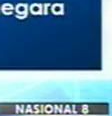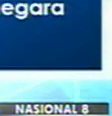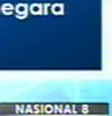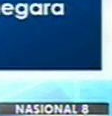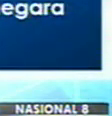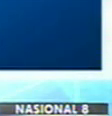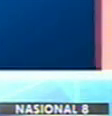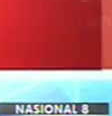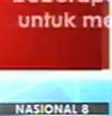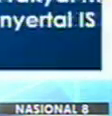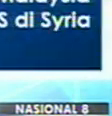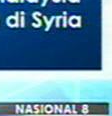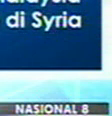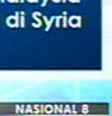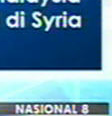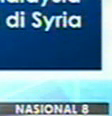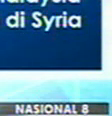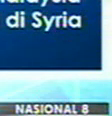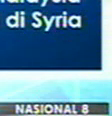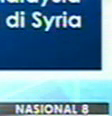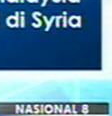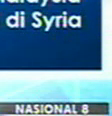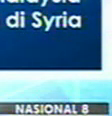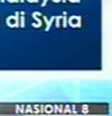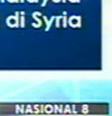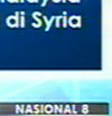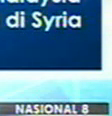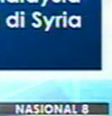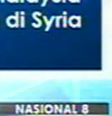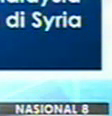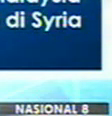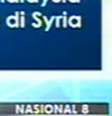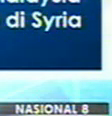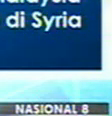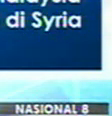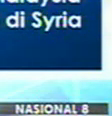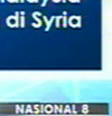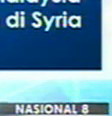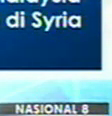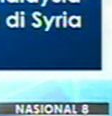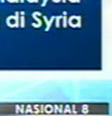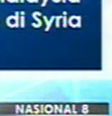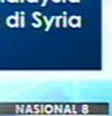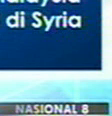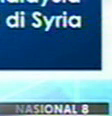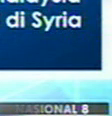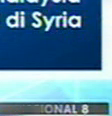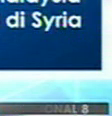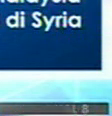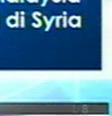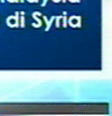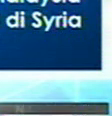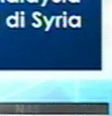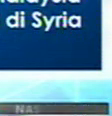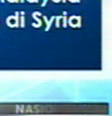negara kedua-dua yang ditahan dipercayai terlibat menyalurkan dana kepada beberapa rakyat Malaysia yang ingin menyertai kumpulan militan is